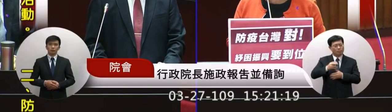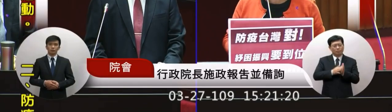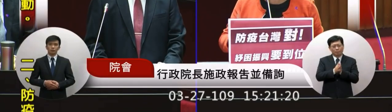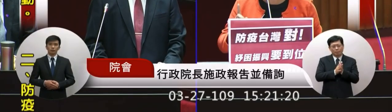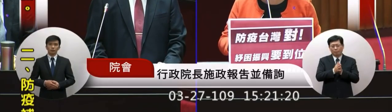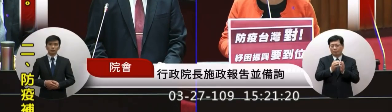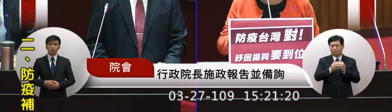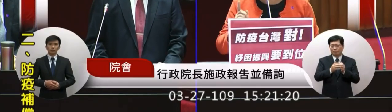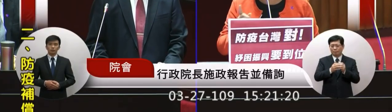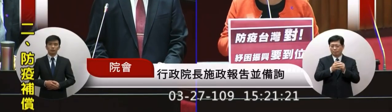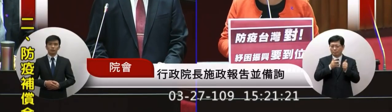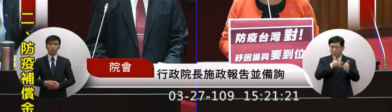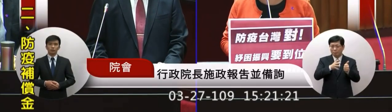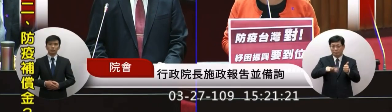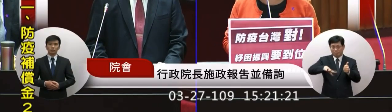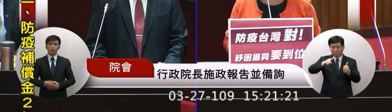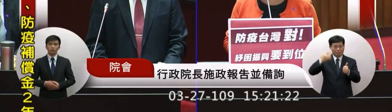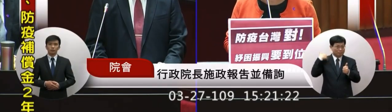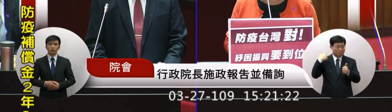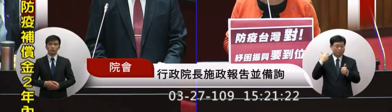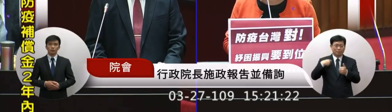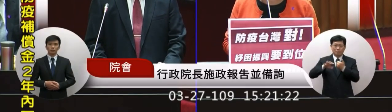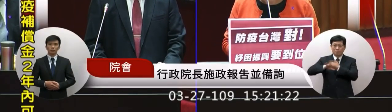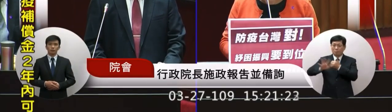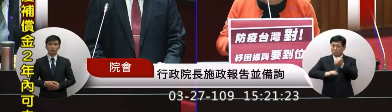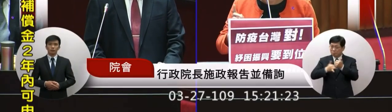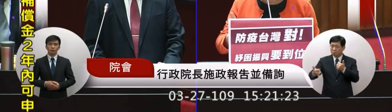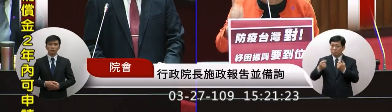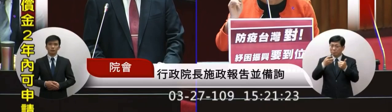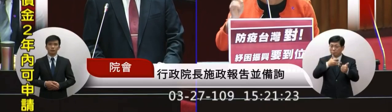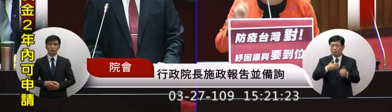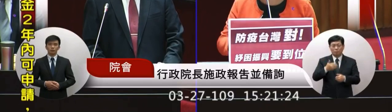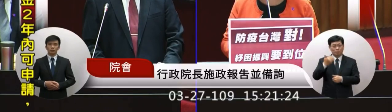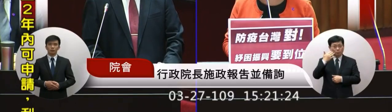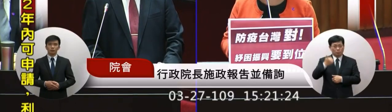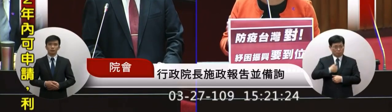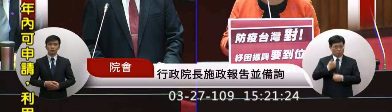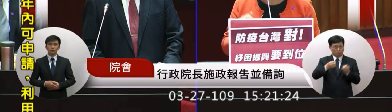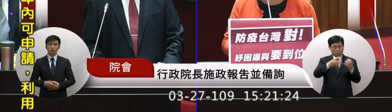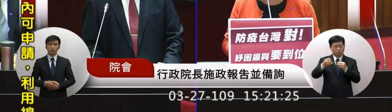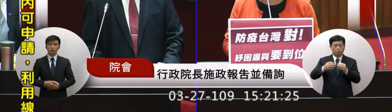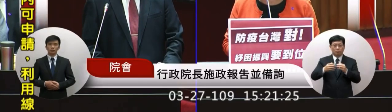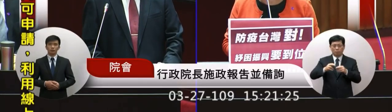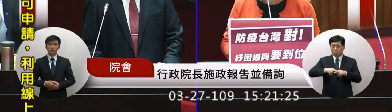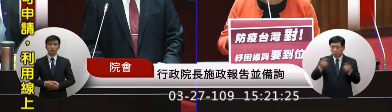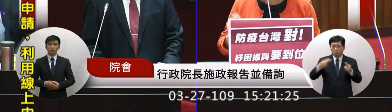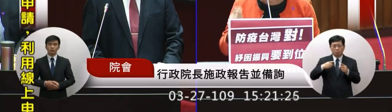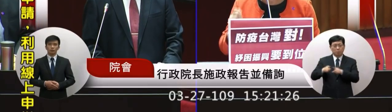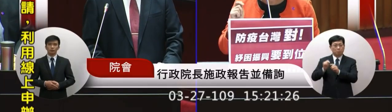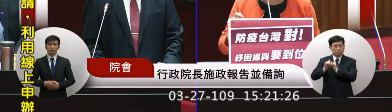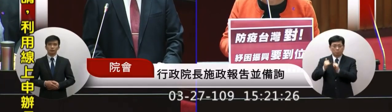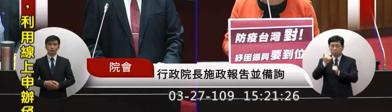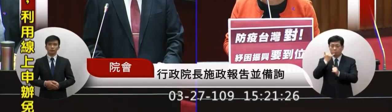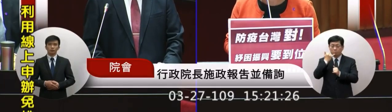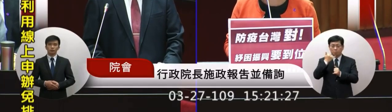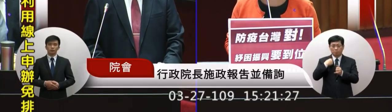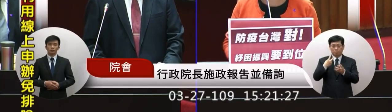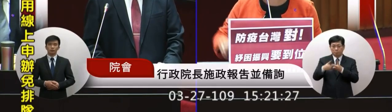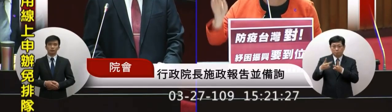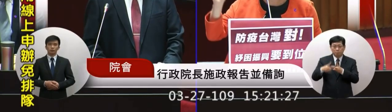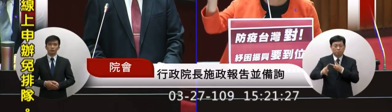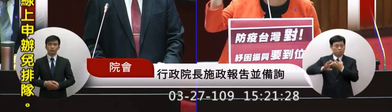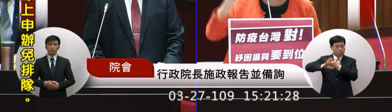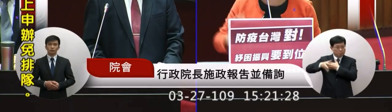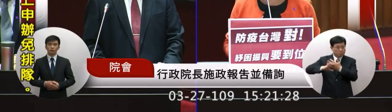了哦。第一个，因为你曾经回答其他委员的质询，说过我们正在讨论要开放民众可以寄送口罩